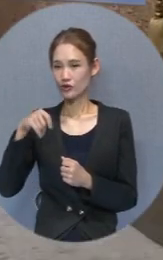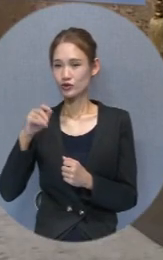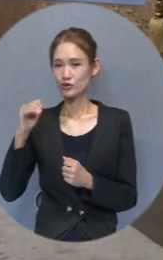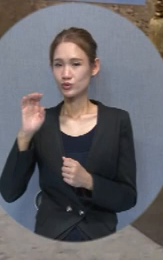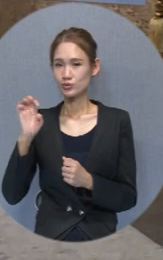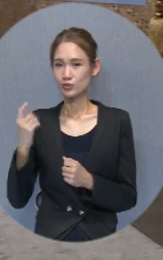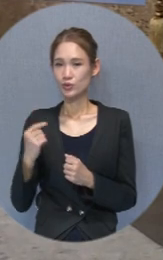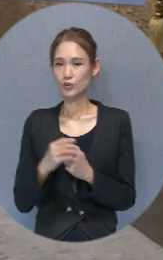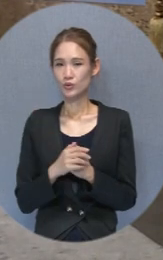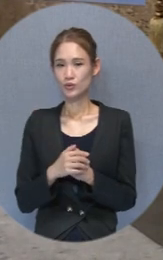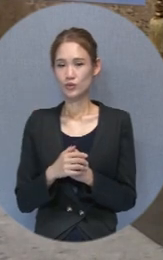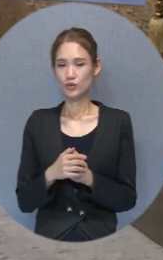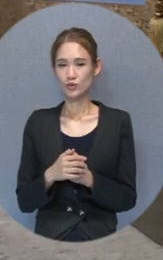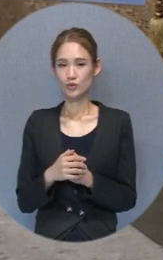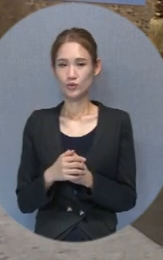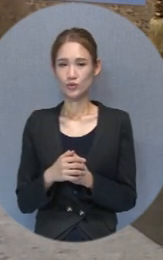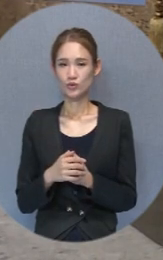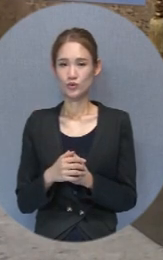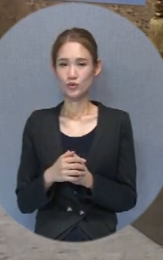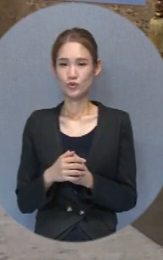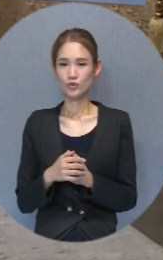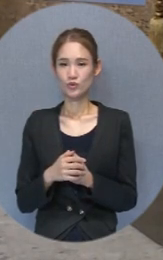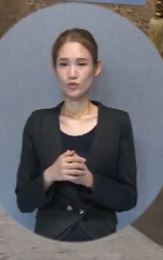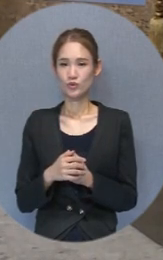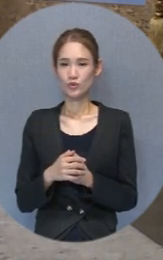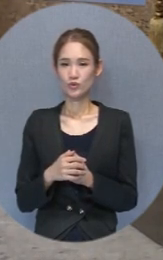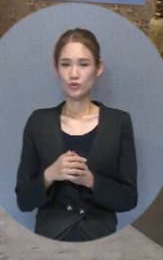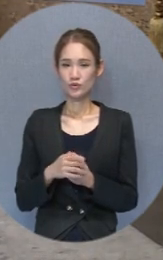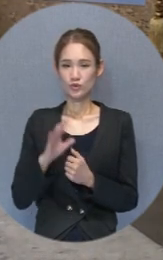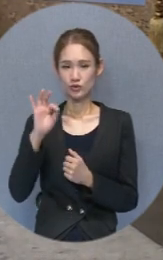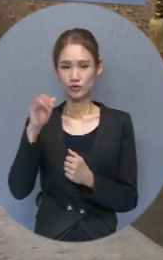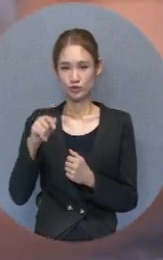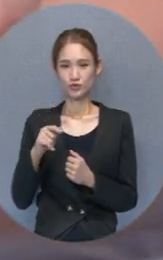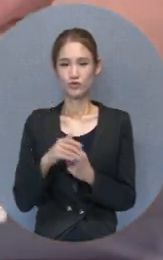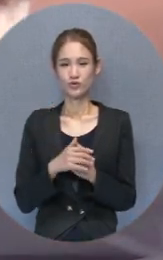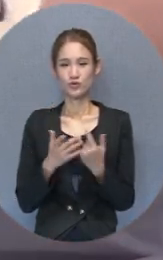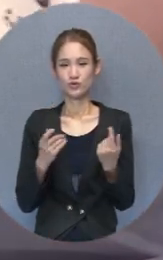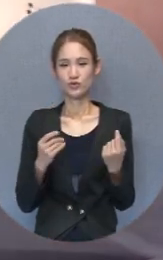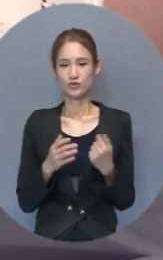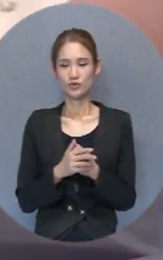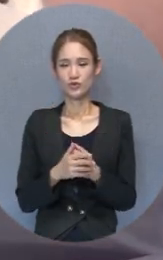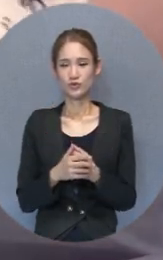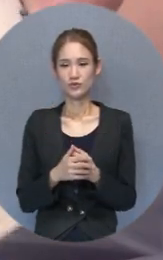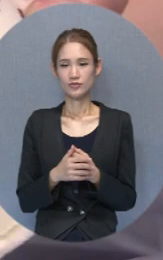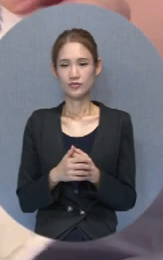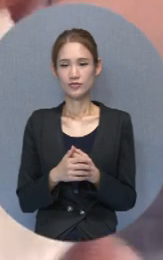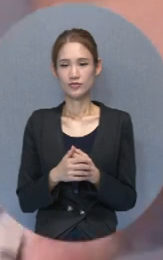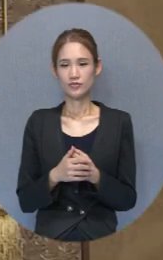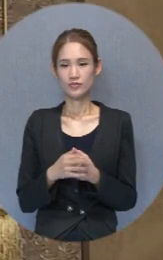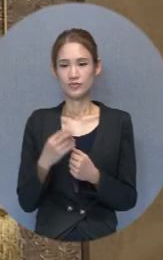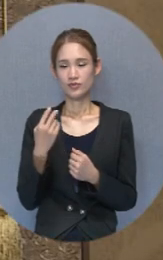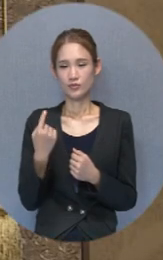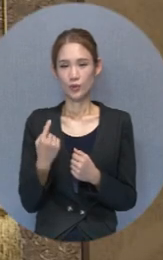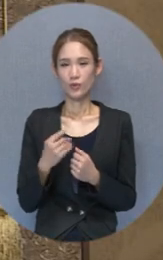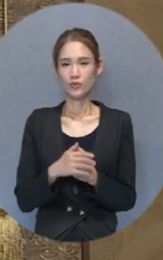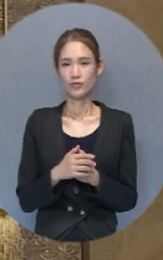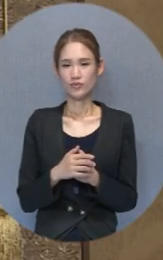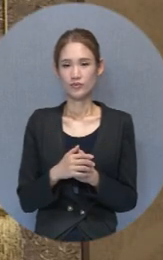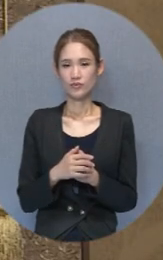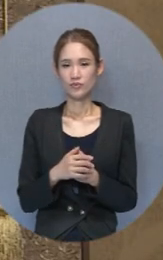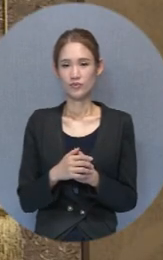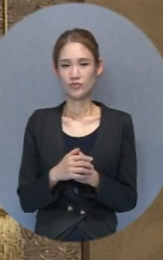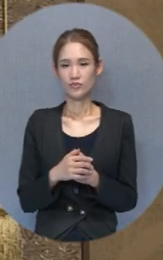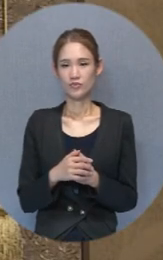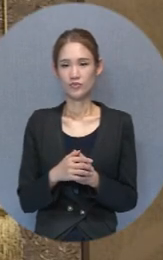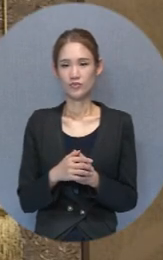수개념. 네. 그리고 이게 유치되는 거네요. 그죠? 네, 이게 유시되는 거예요. 그러니까 이거가 이제 짓도가 되는 거고요. 근데